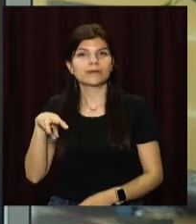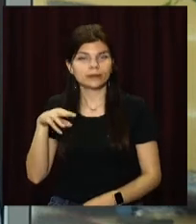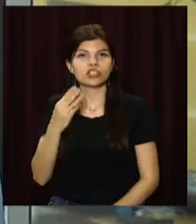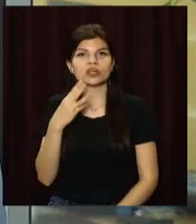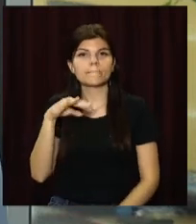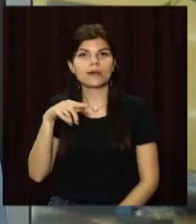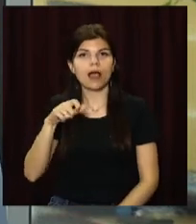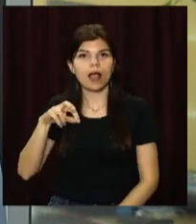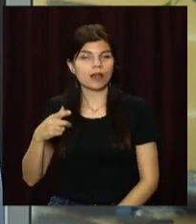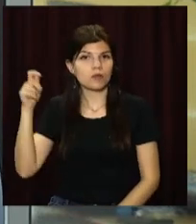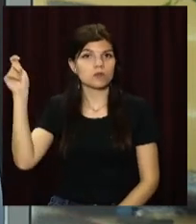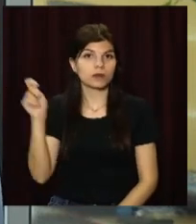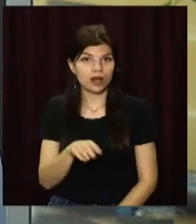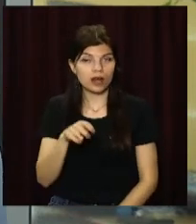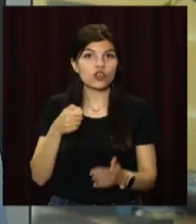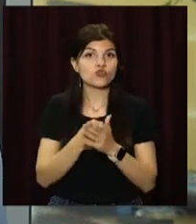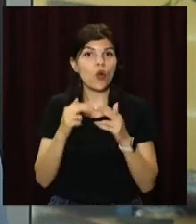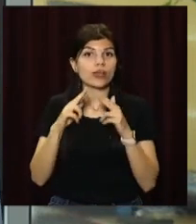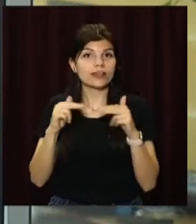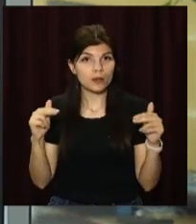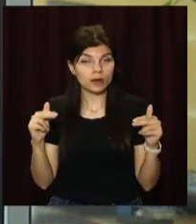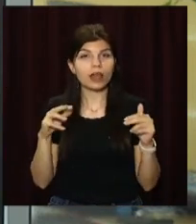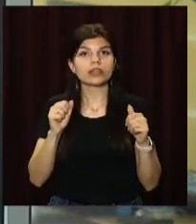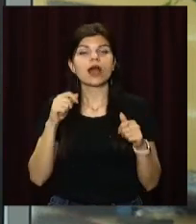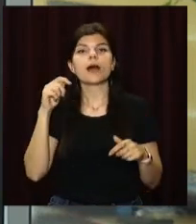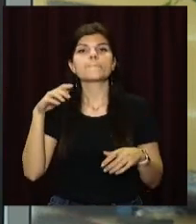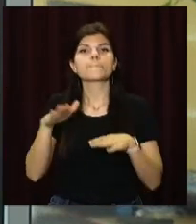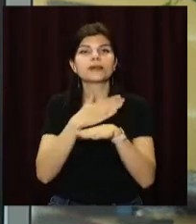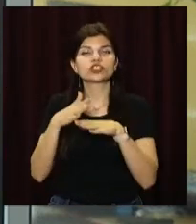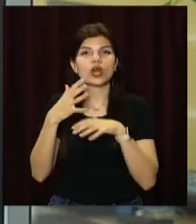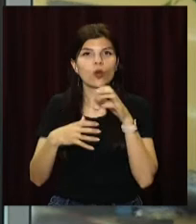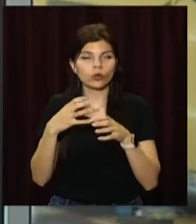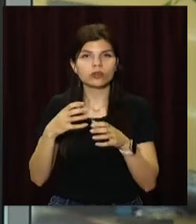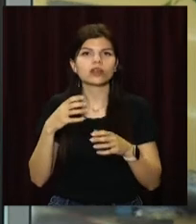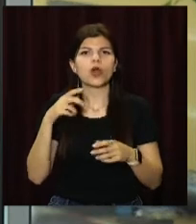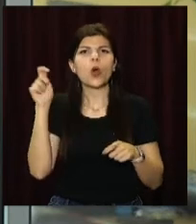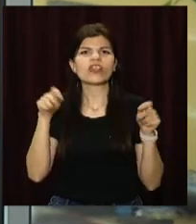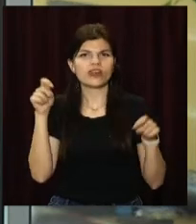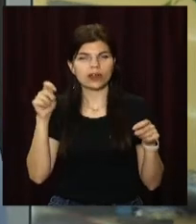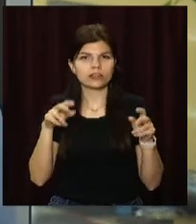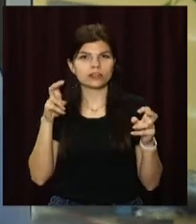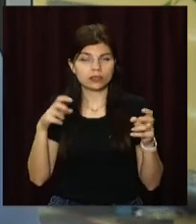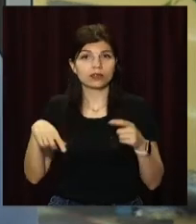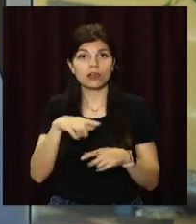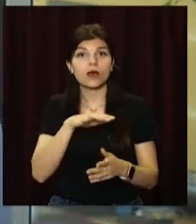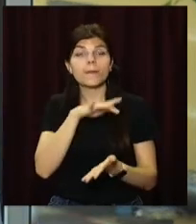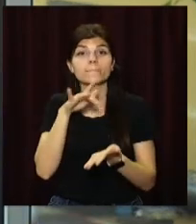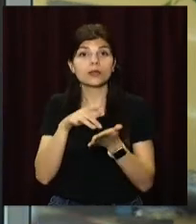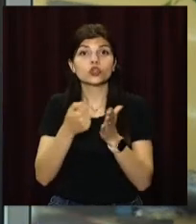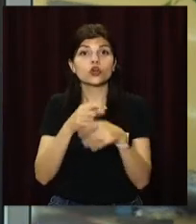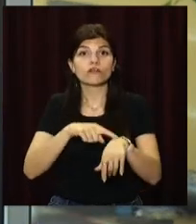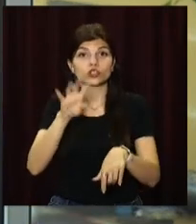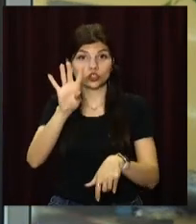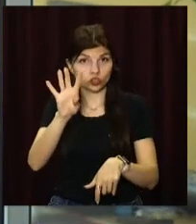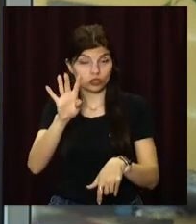Дениса Шмигаля, який приїхав до Дніпра на міжнародну конференцію Ukraine Invest Talks Дніпро, в місті до 16-ї